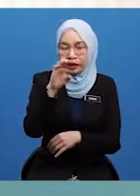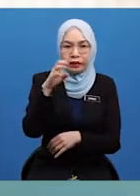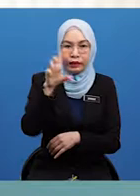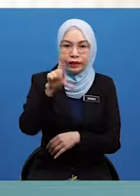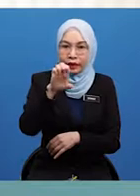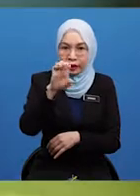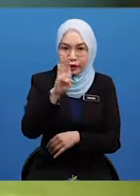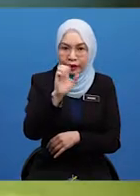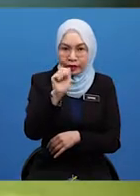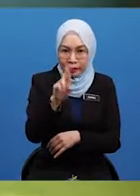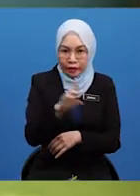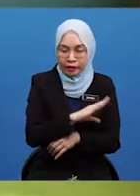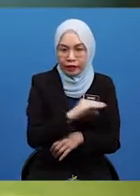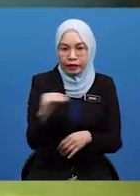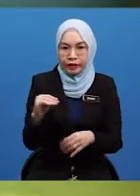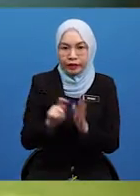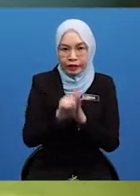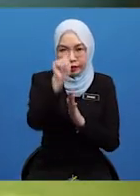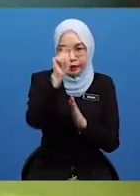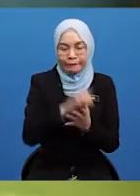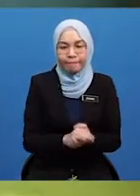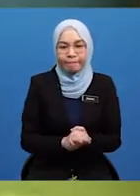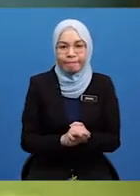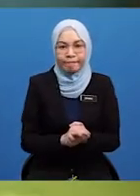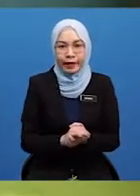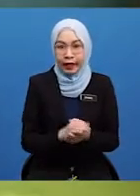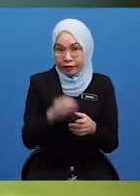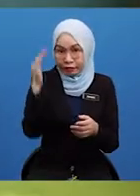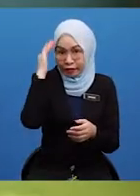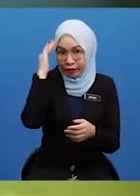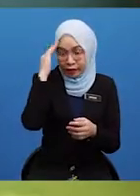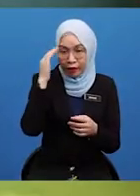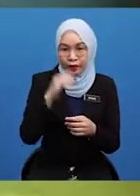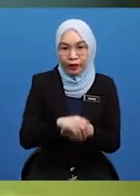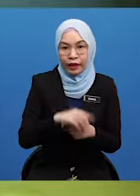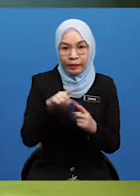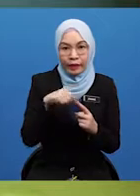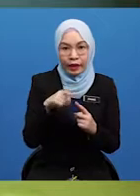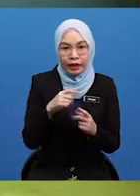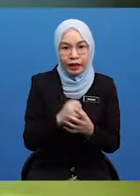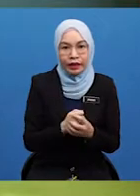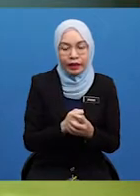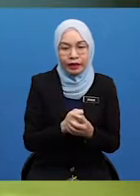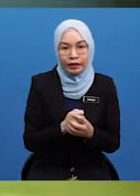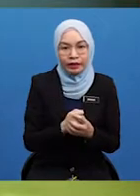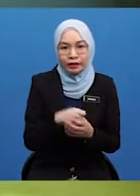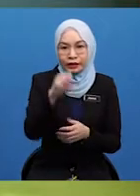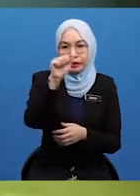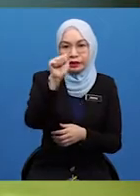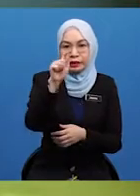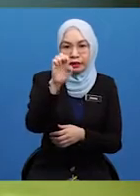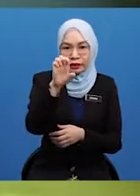hendak tahukan mile Tuh pelajaran satelit Asia Timur Malaysia yaitu